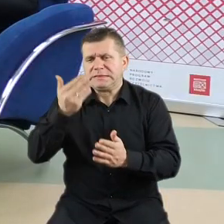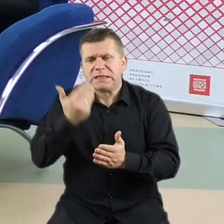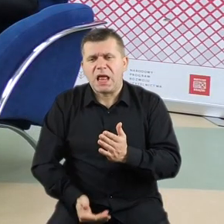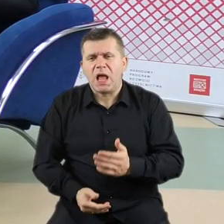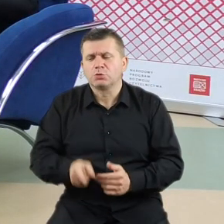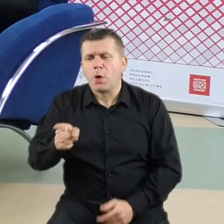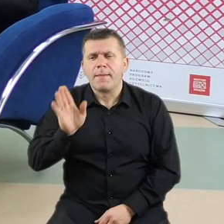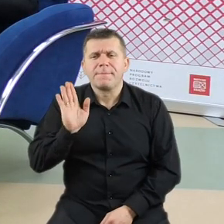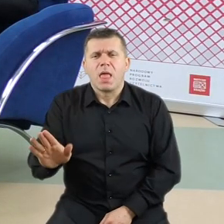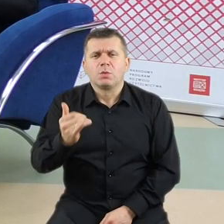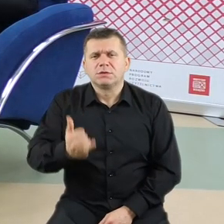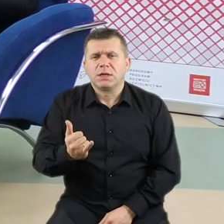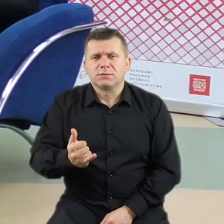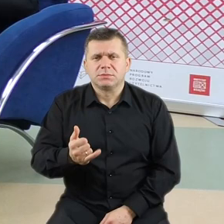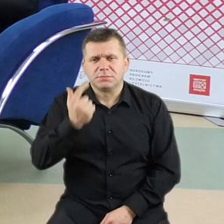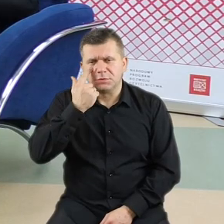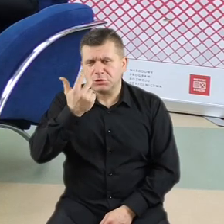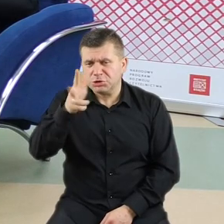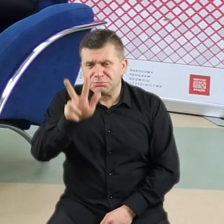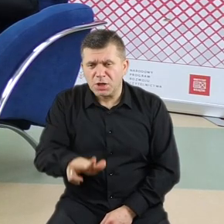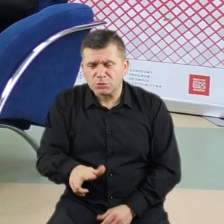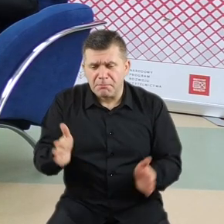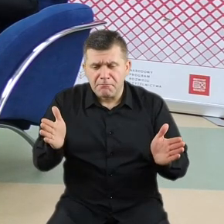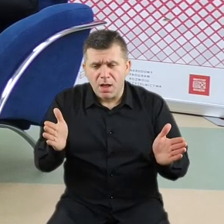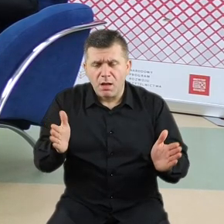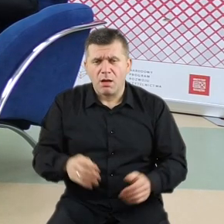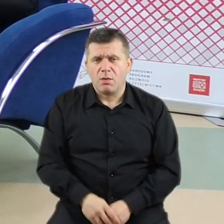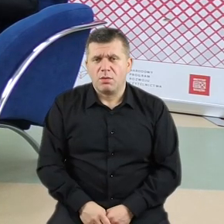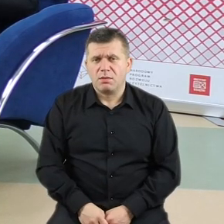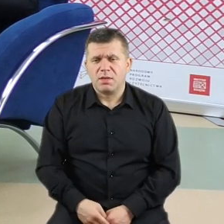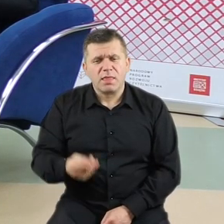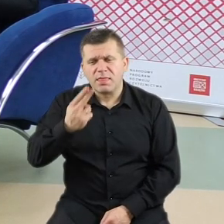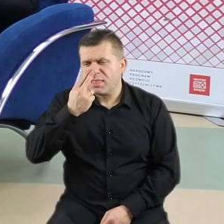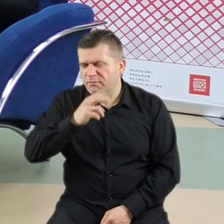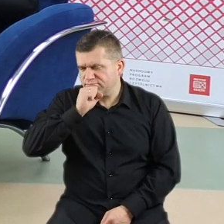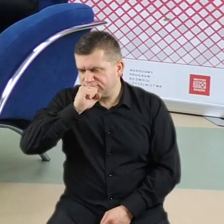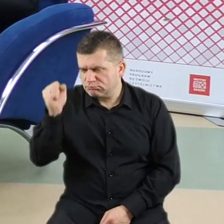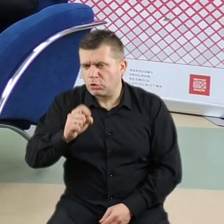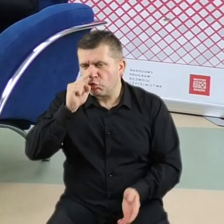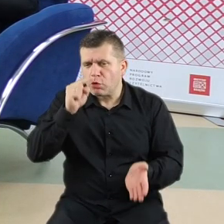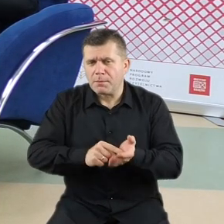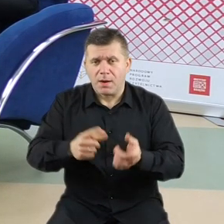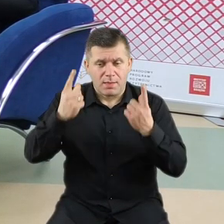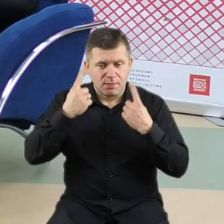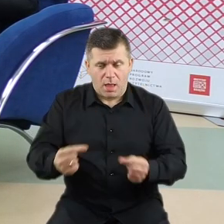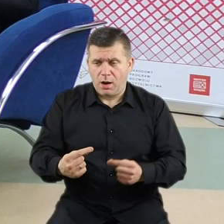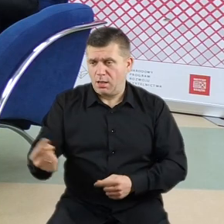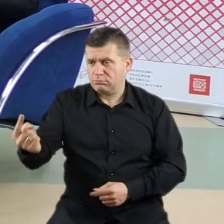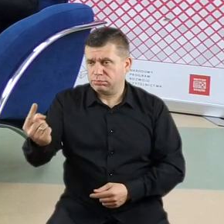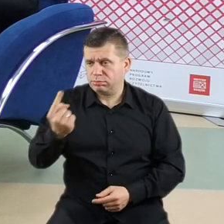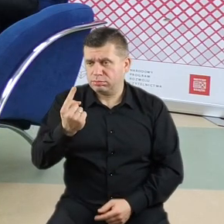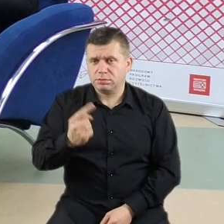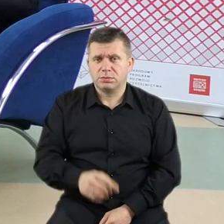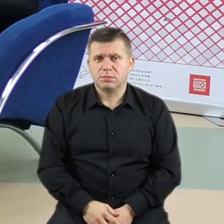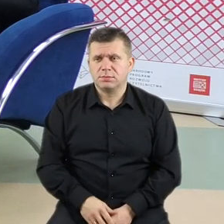ją, jak Lilia miała 3 miesiące. Nie widziały się nigdy. Dopiero nagle do Lili przychodzi,